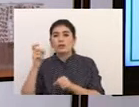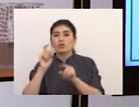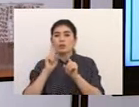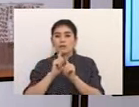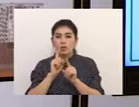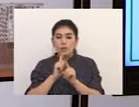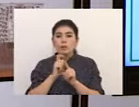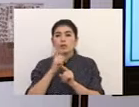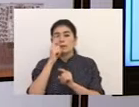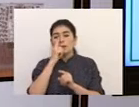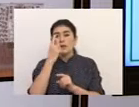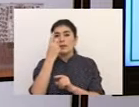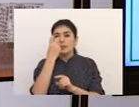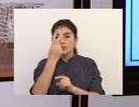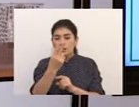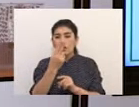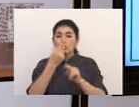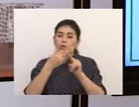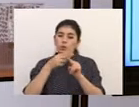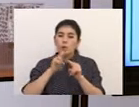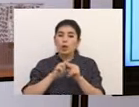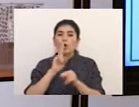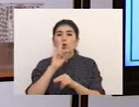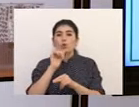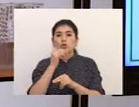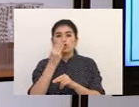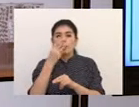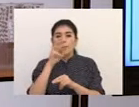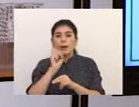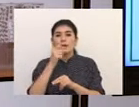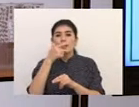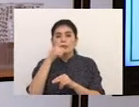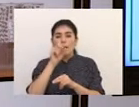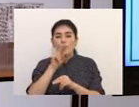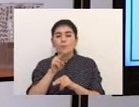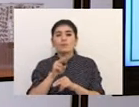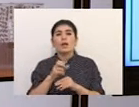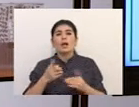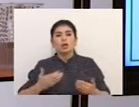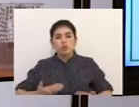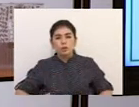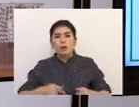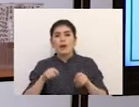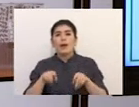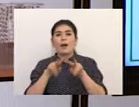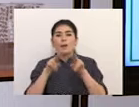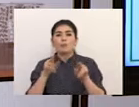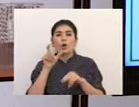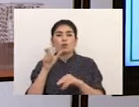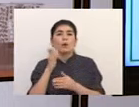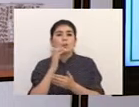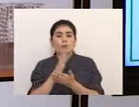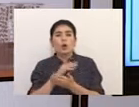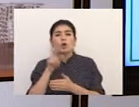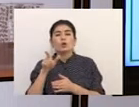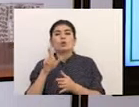kesimlar soni ham ikkita. Shuning uchun qo'shma gap hisoblanadi. Hayotda shunday odamlar bo'ladiki,